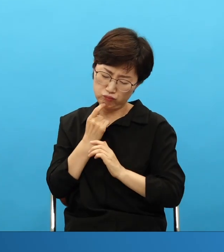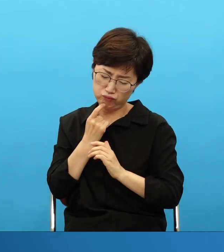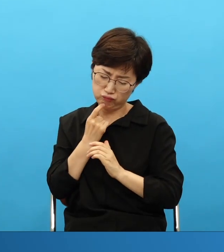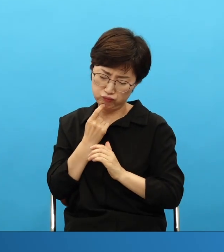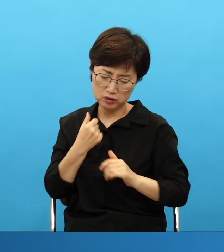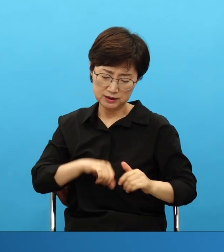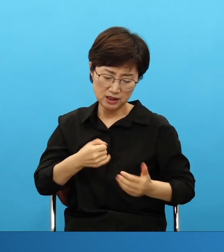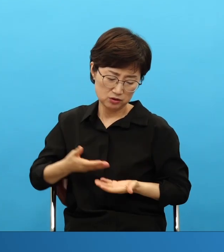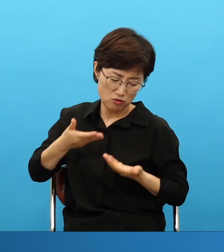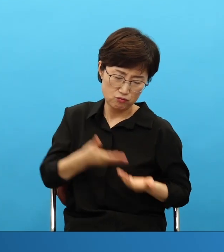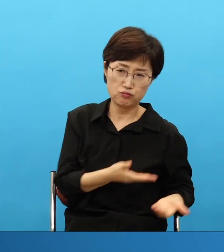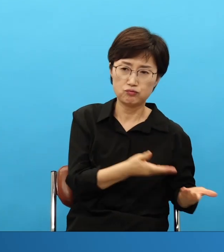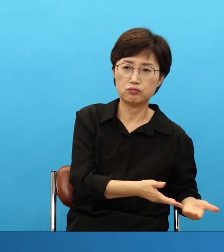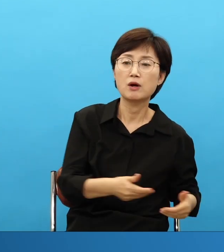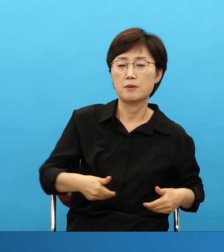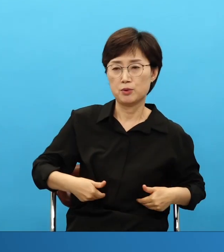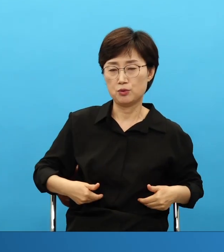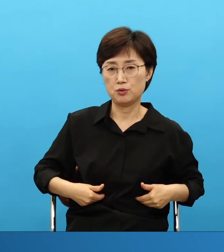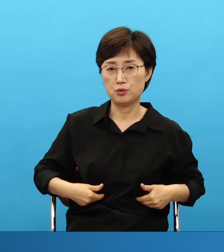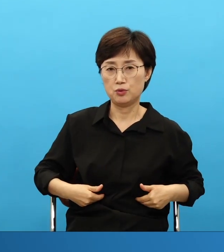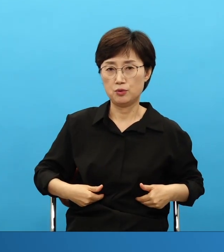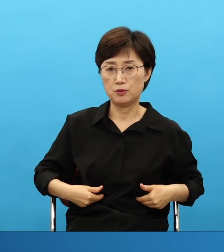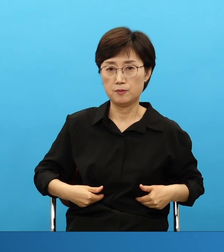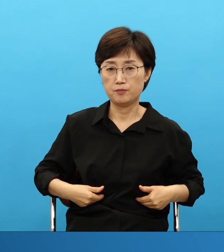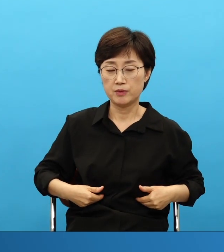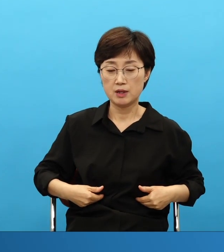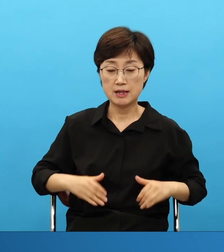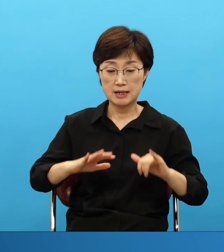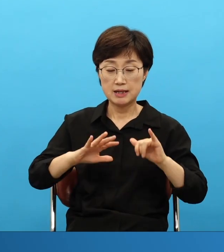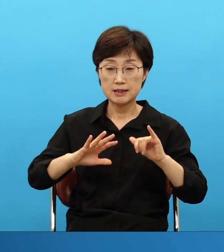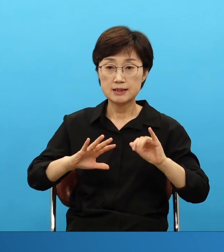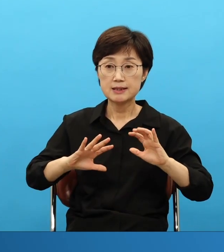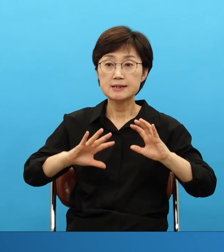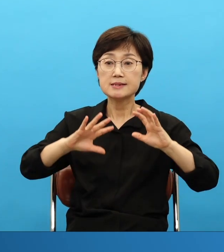어떤 경우에도 흔들리지